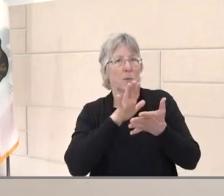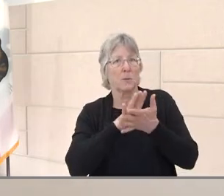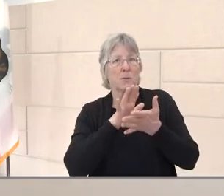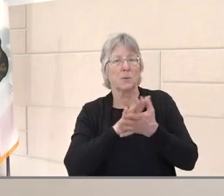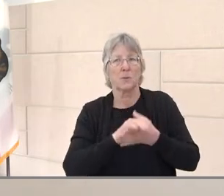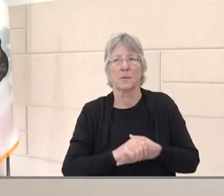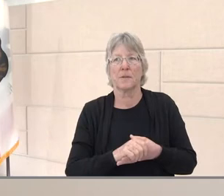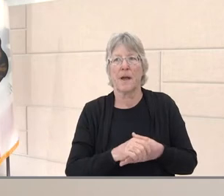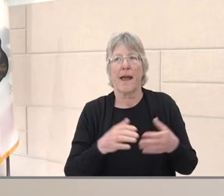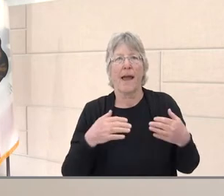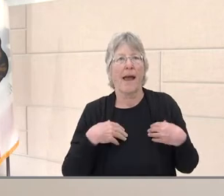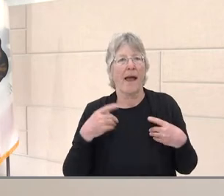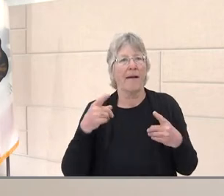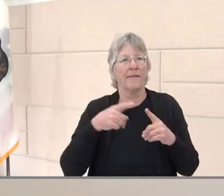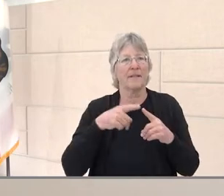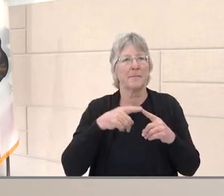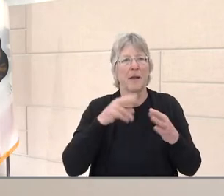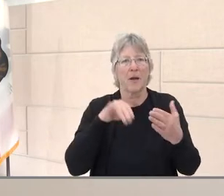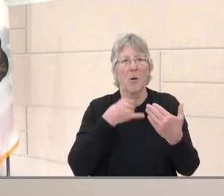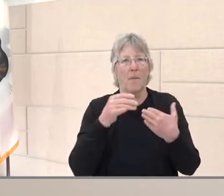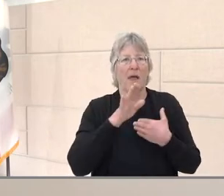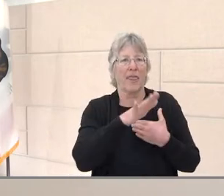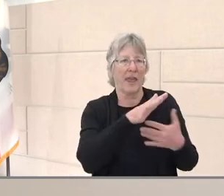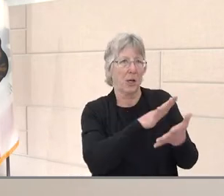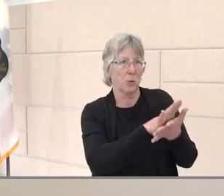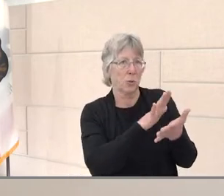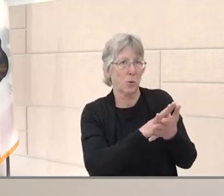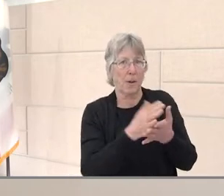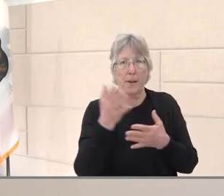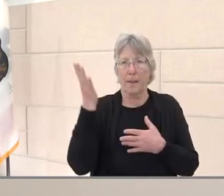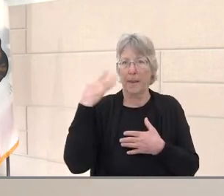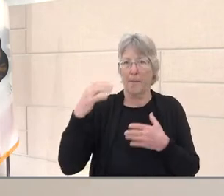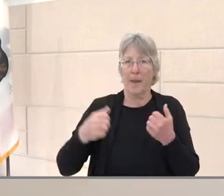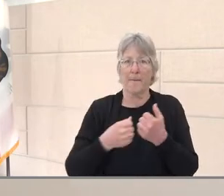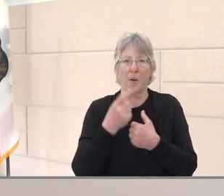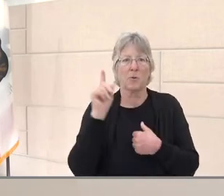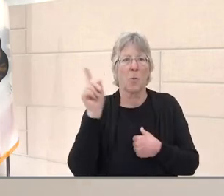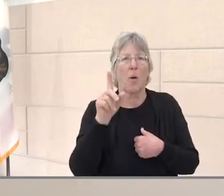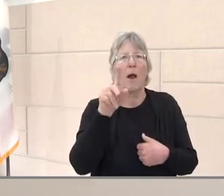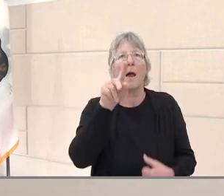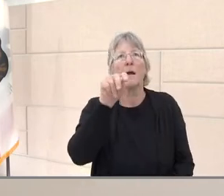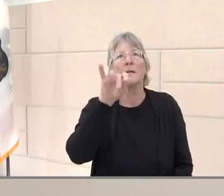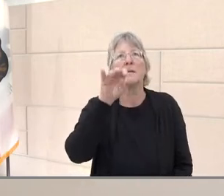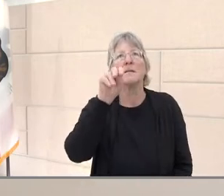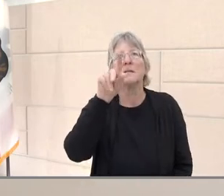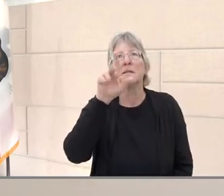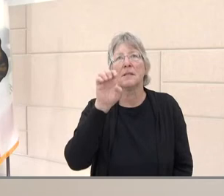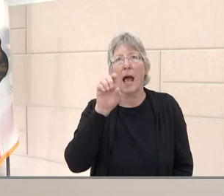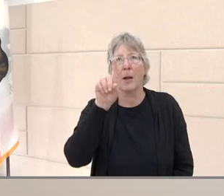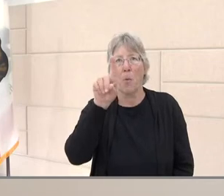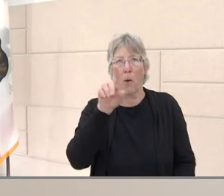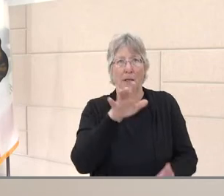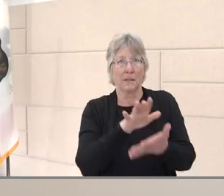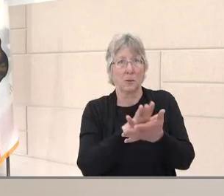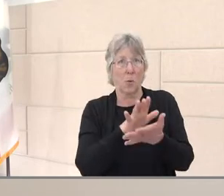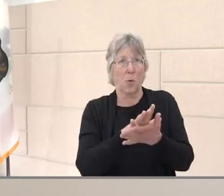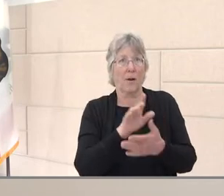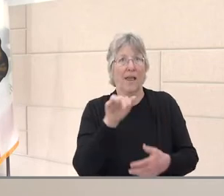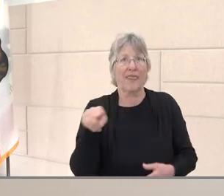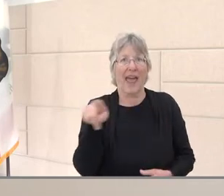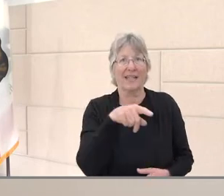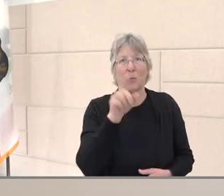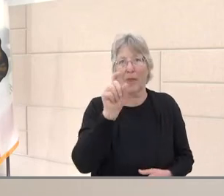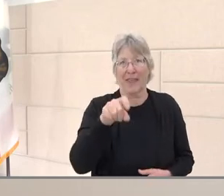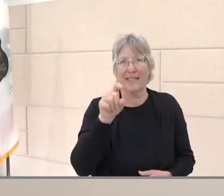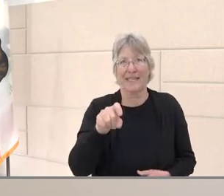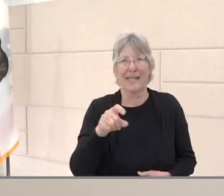គឺមានធ្វើយ៉ាងណាឲ្យសាលាទាំងអស់មានកម្មវិធីនៅតាមសាលានីមួយៗសេចក្តីត្រូវការគឺដើម្បី